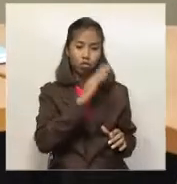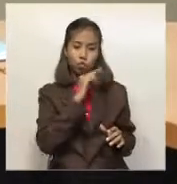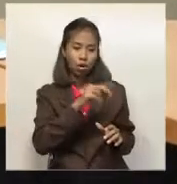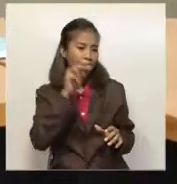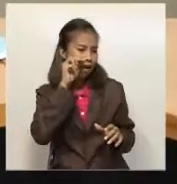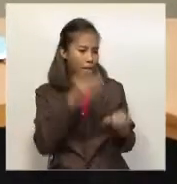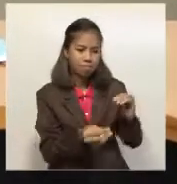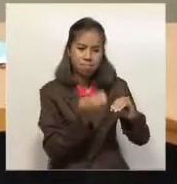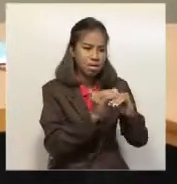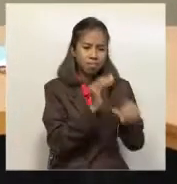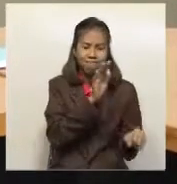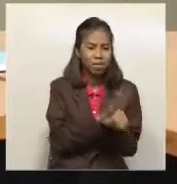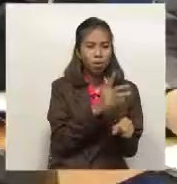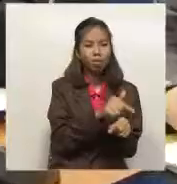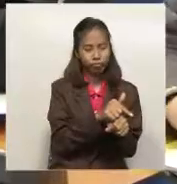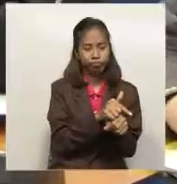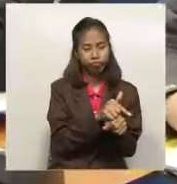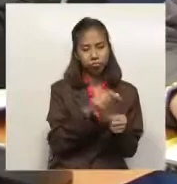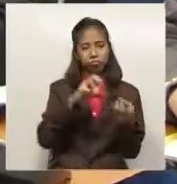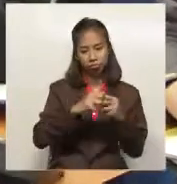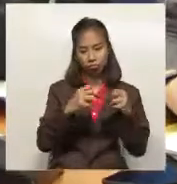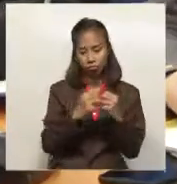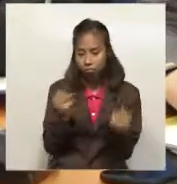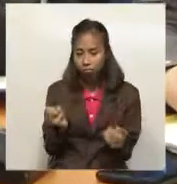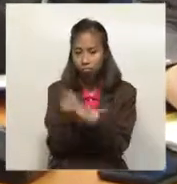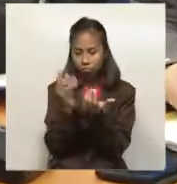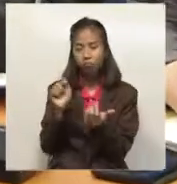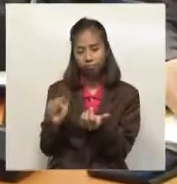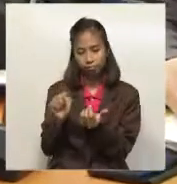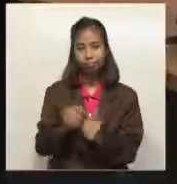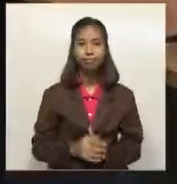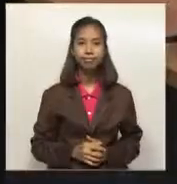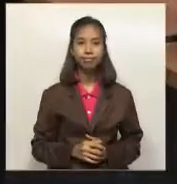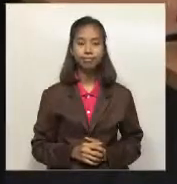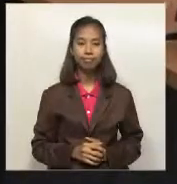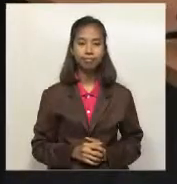พอต่อความต้องการได้อันนี้ก็อาจจะเกิดผลกระทบเป็นวงกว้างได้ค่ะ